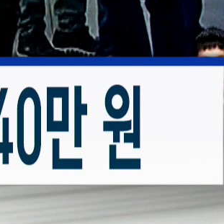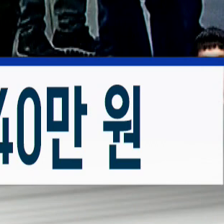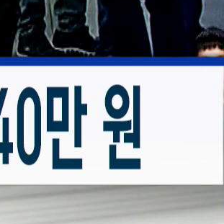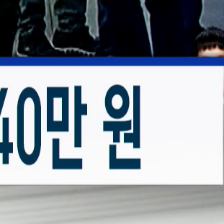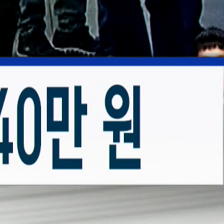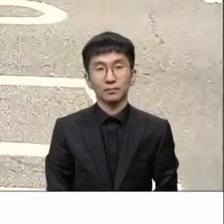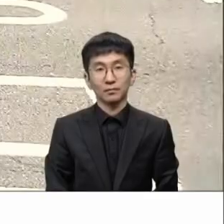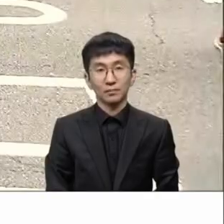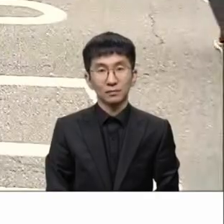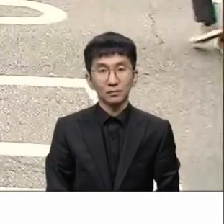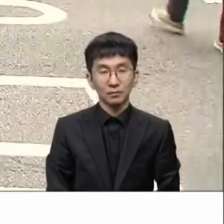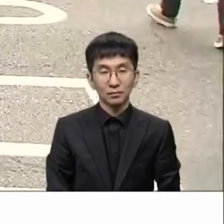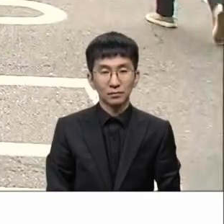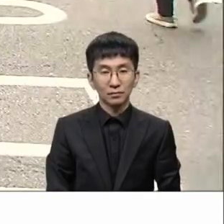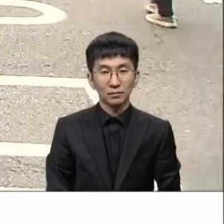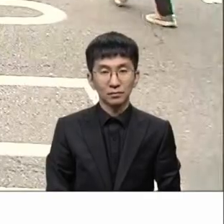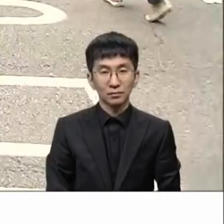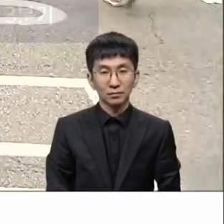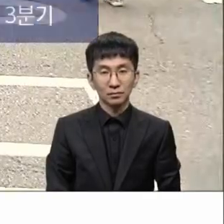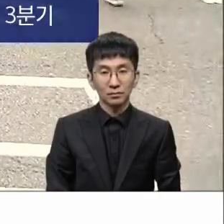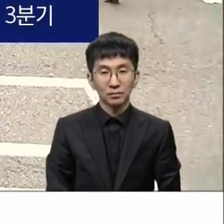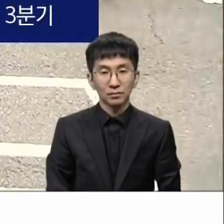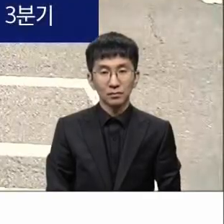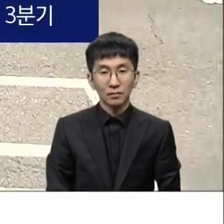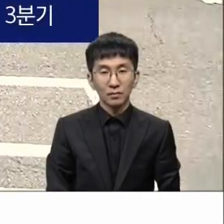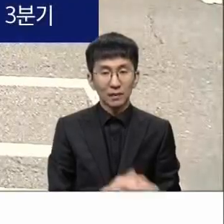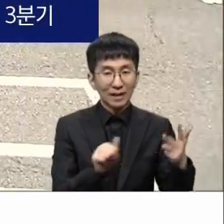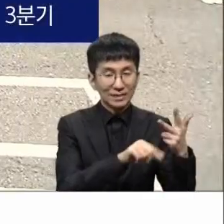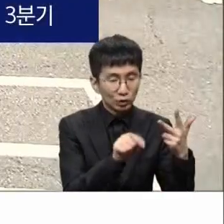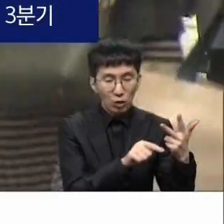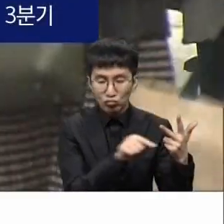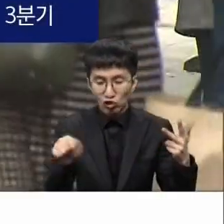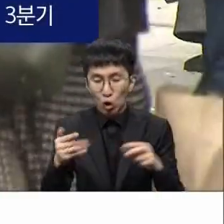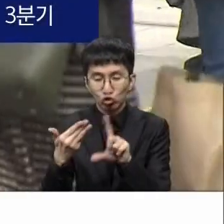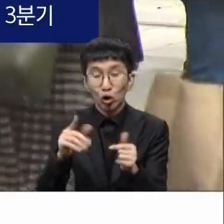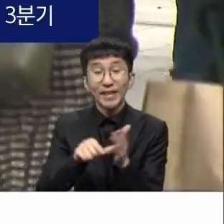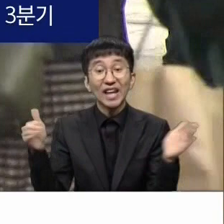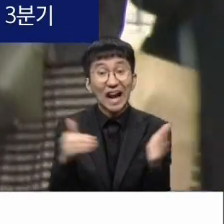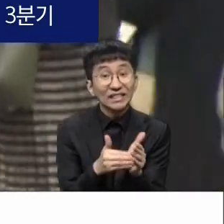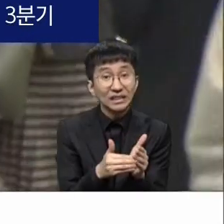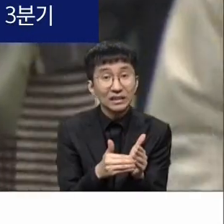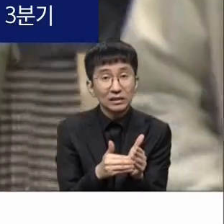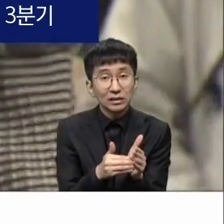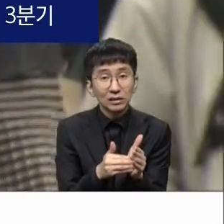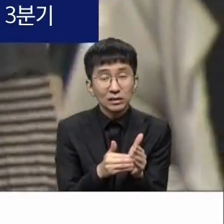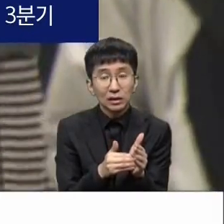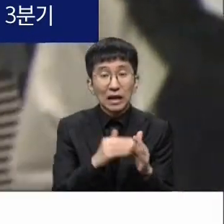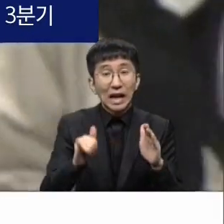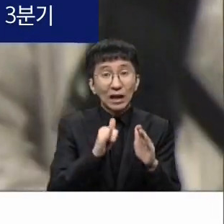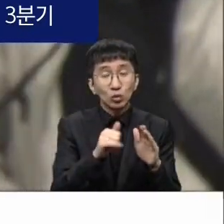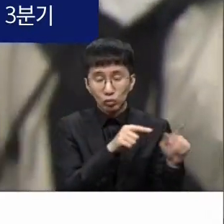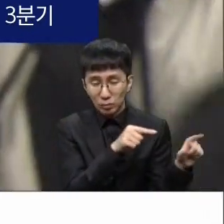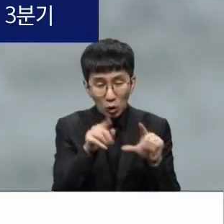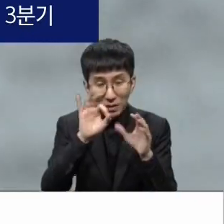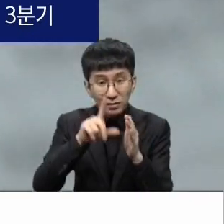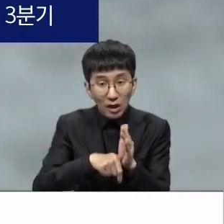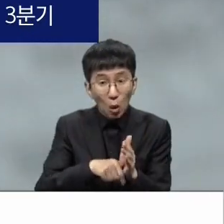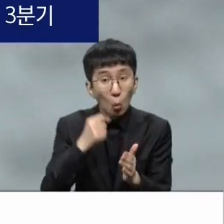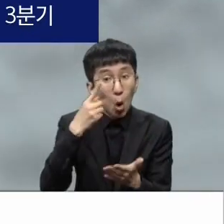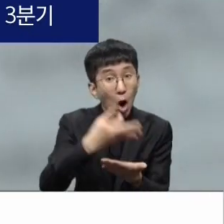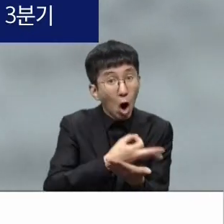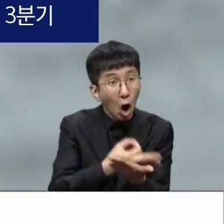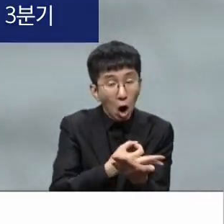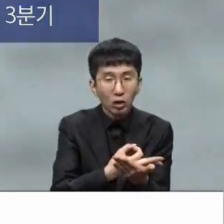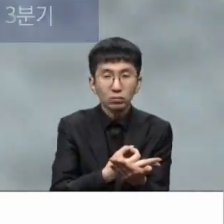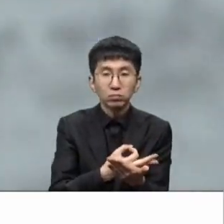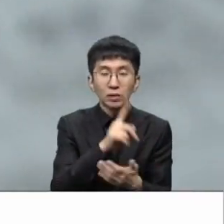화강윤 기자입니다. 지난 3분기 전체 가구의 월평균 소득은 1.6% 늘었습니다.